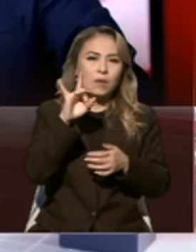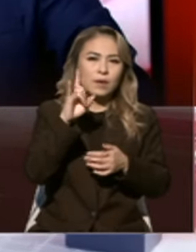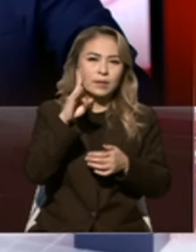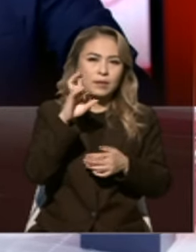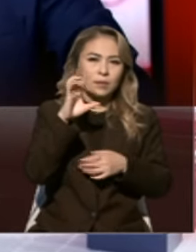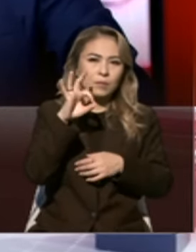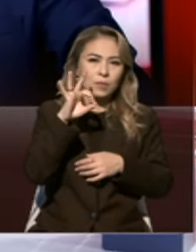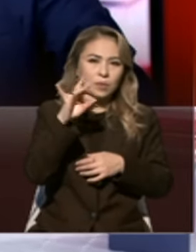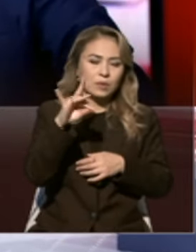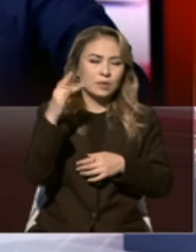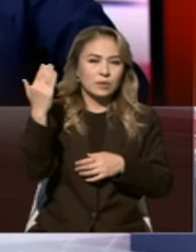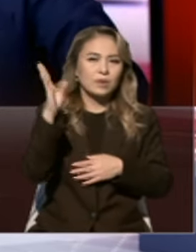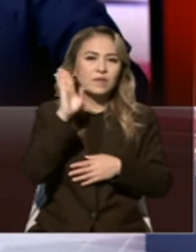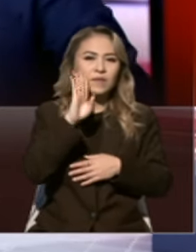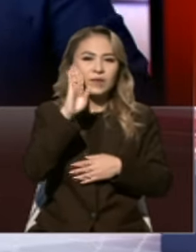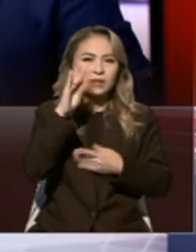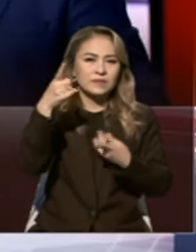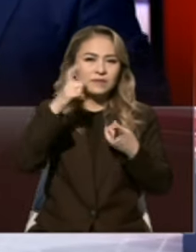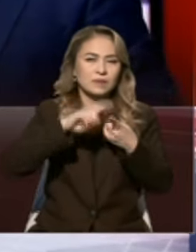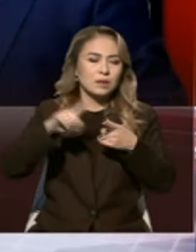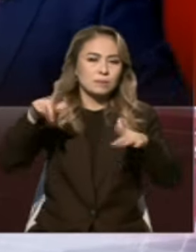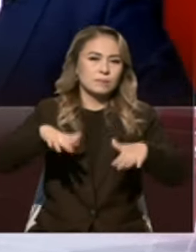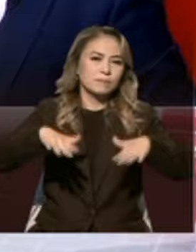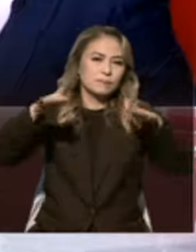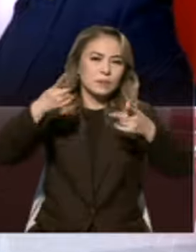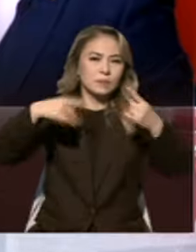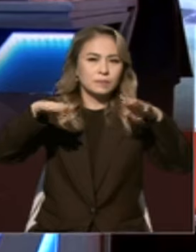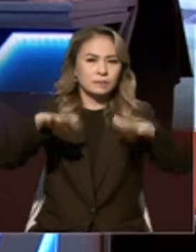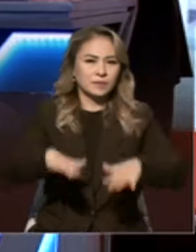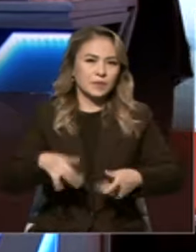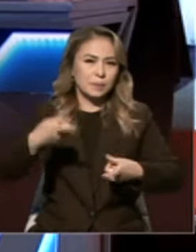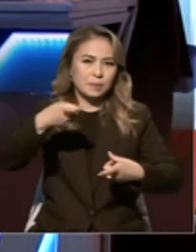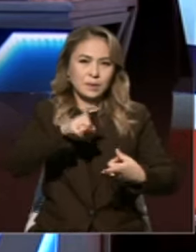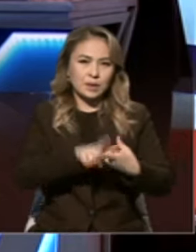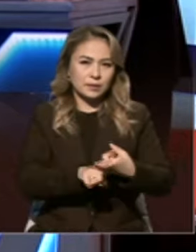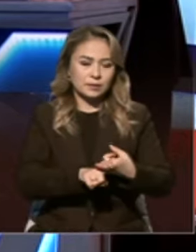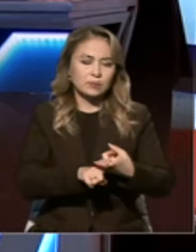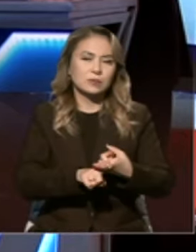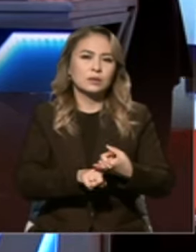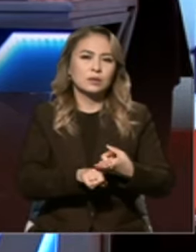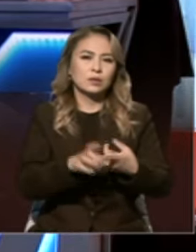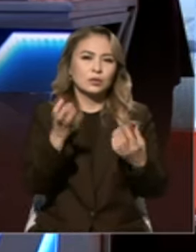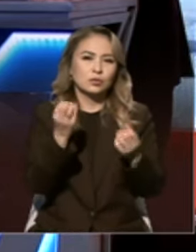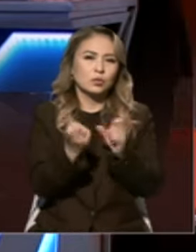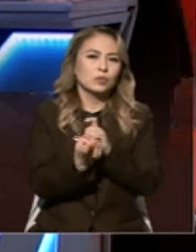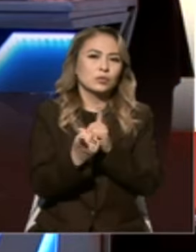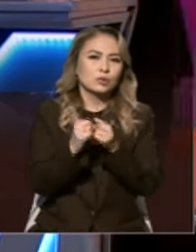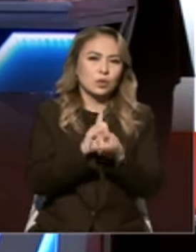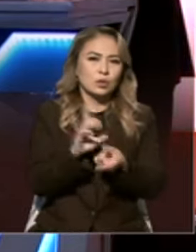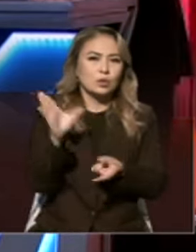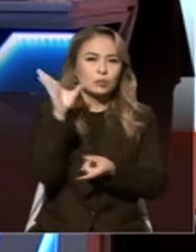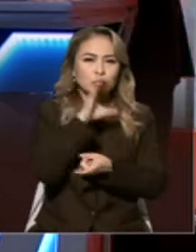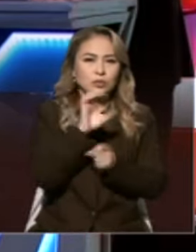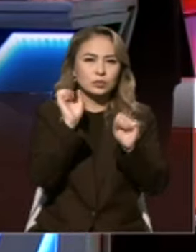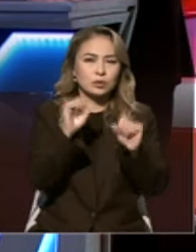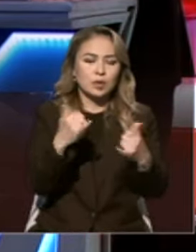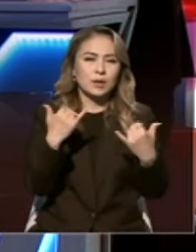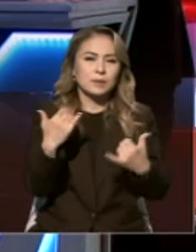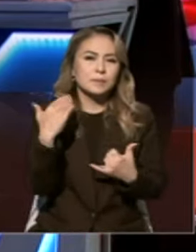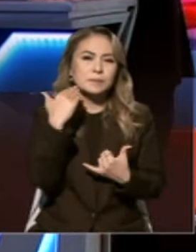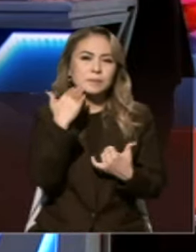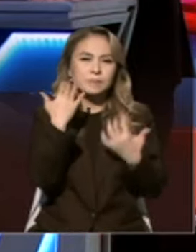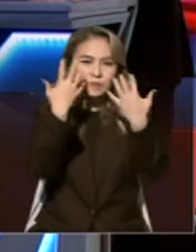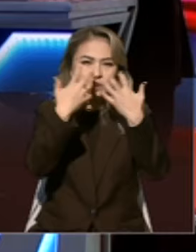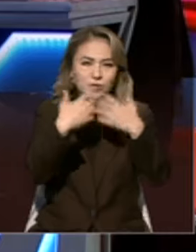су деңгейінің қаншалықты көтеріліп, қаншалықты түсіп жатқанына байланысты. Ол әлі де өзгеруі мүмкін. Бірақ қазіргі болжамдар